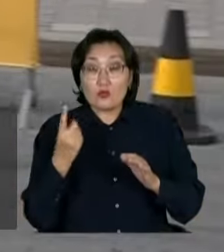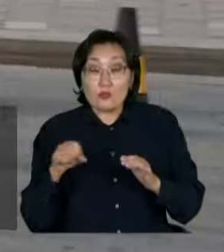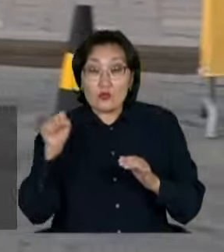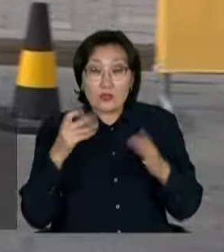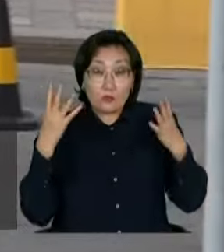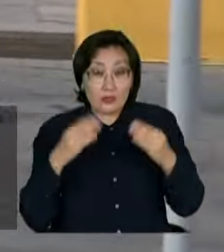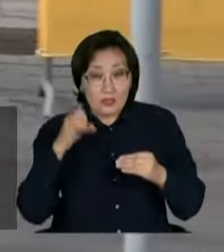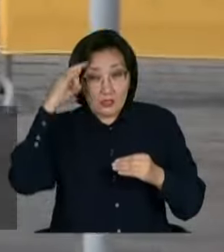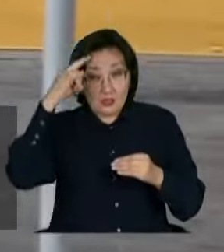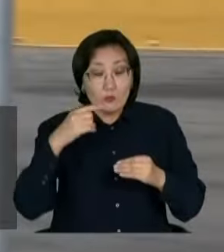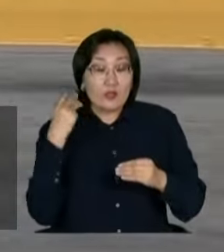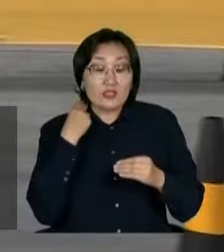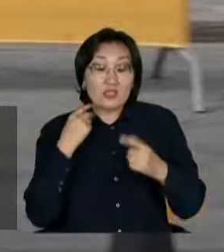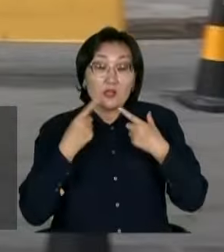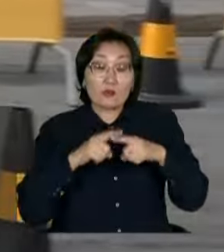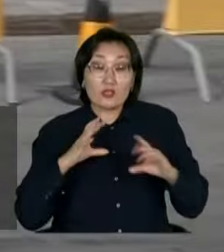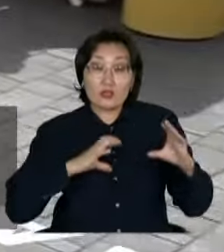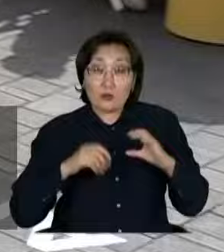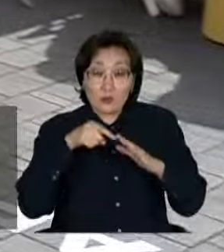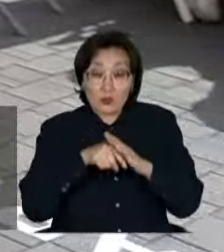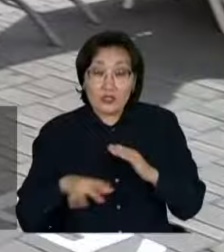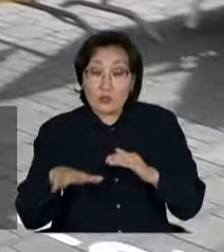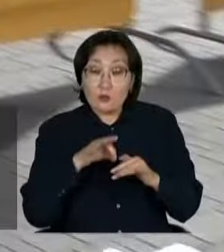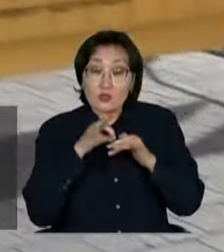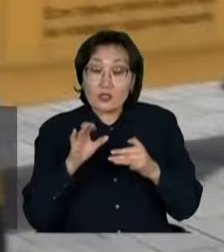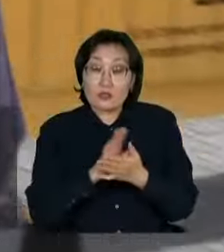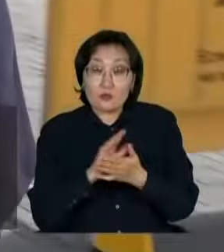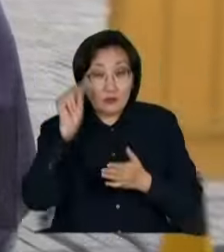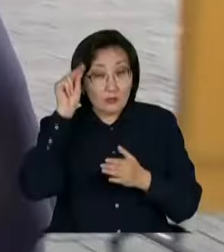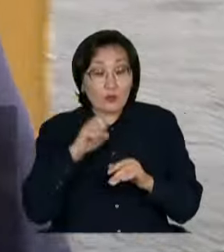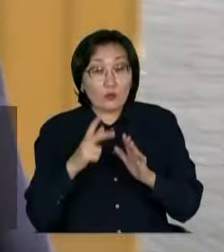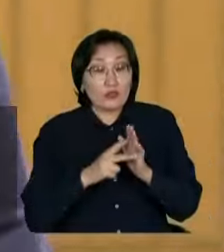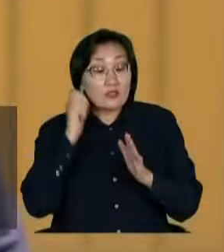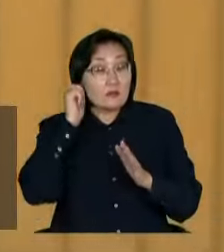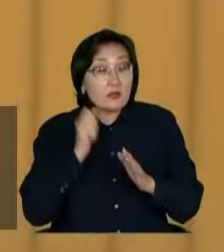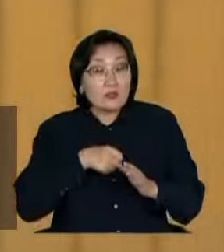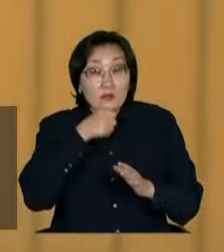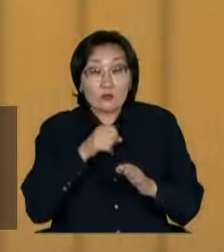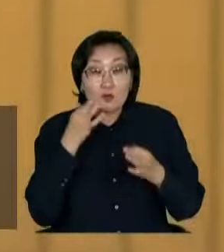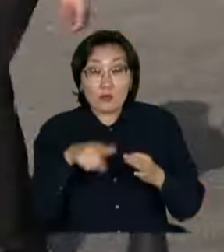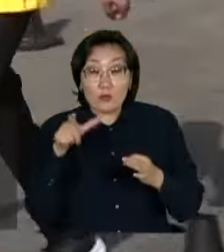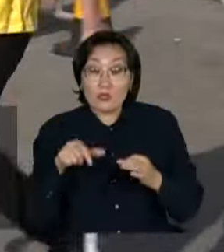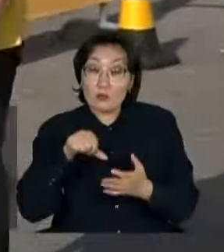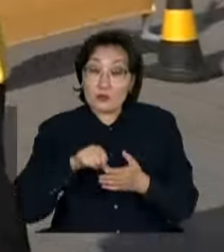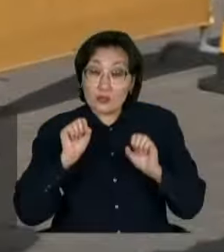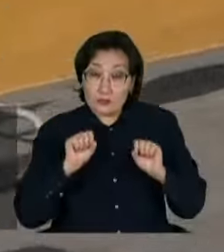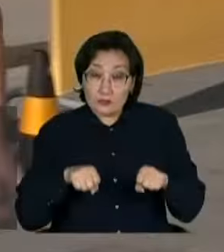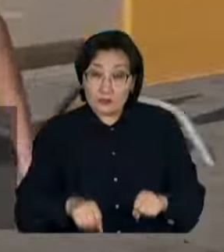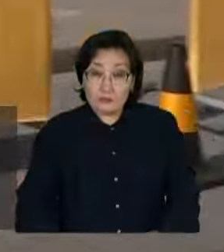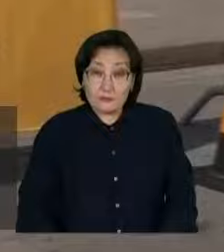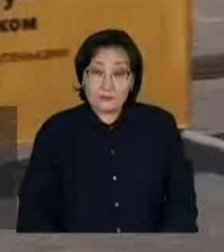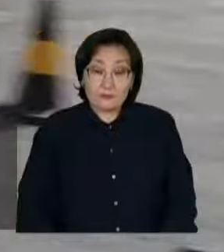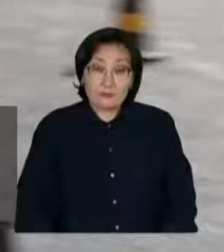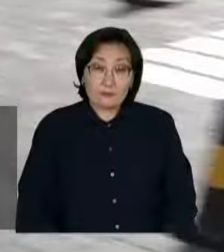тамызда Қазақ-Британ техникалық университетінің аумағында өтеді. Тегін оқуға 18 жастан асқан кез келген адам қатыса алады. Жансая Олжабек,